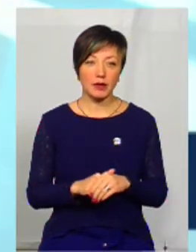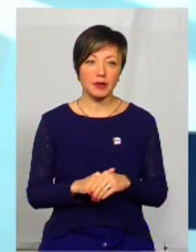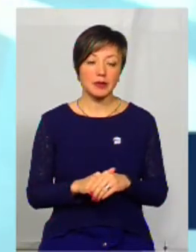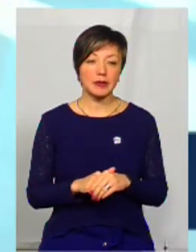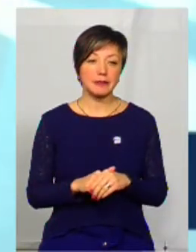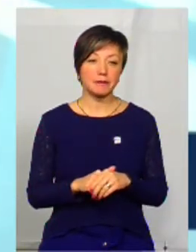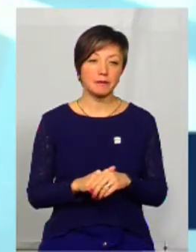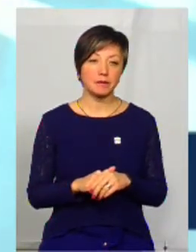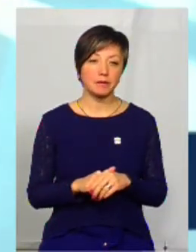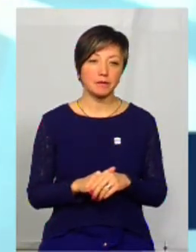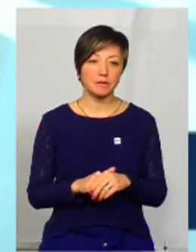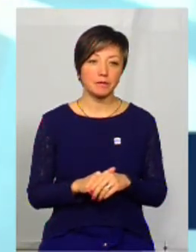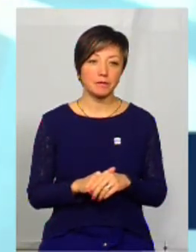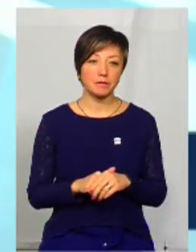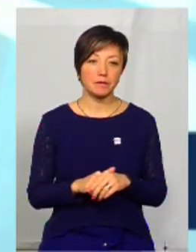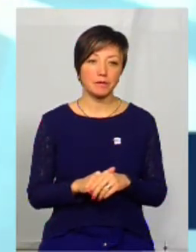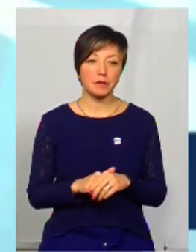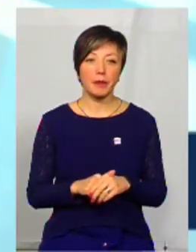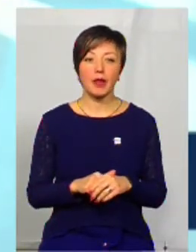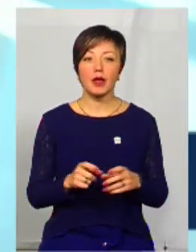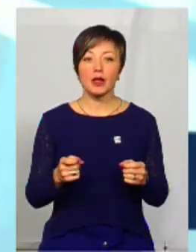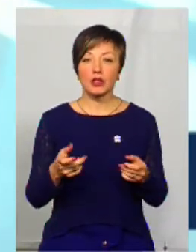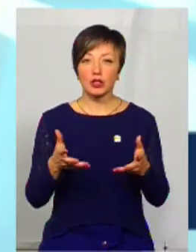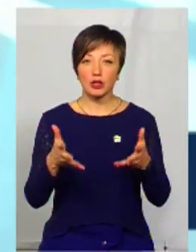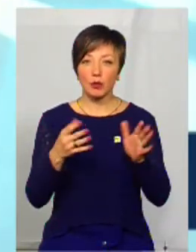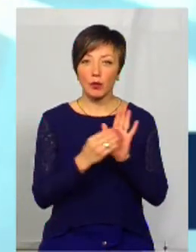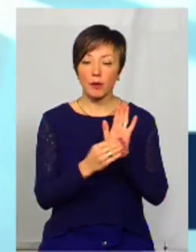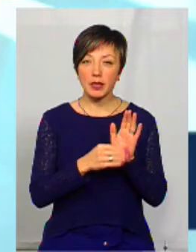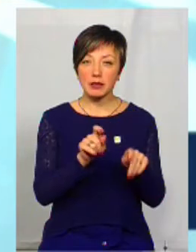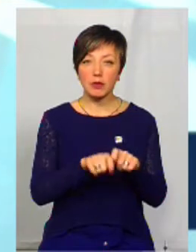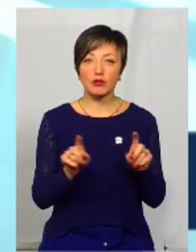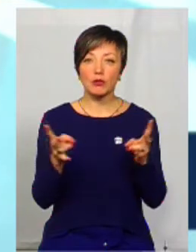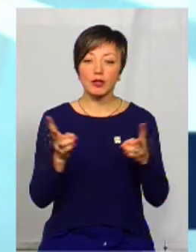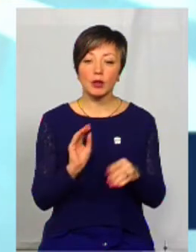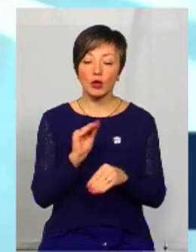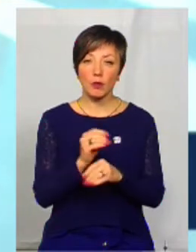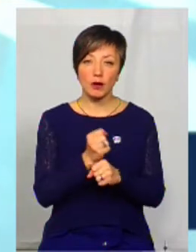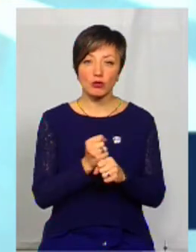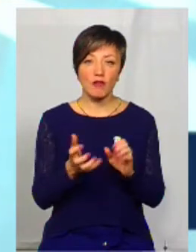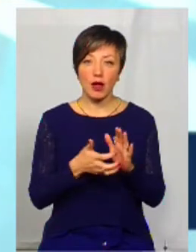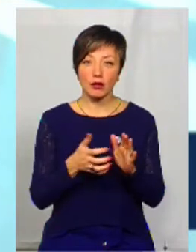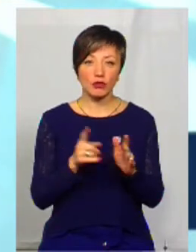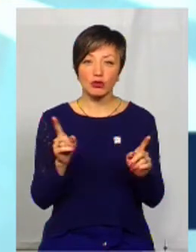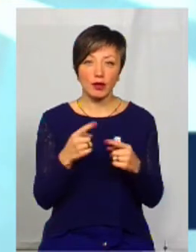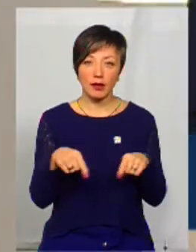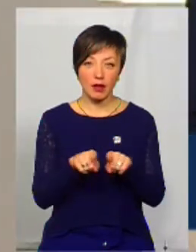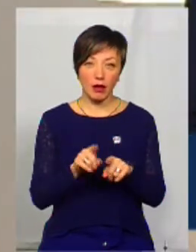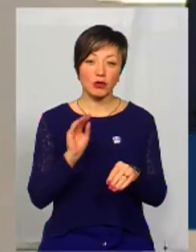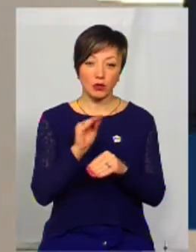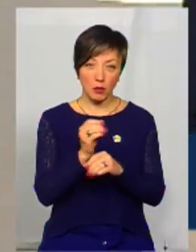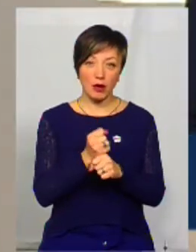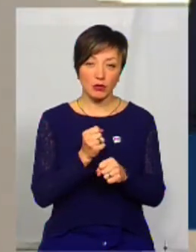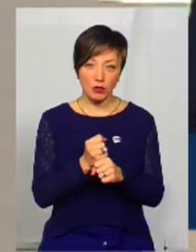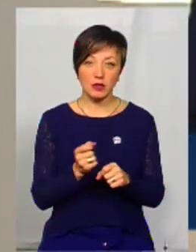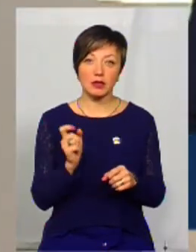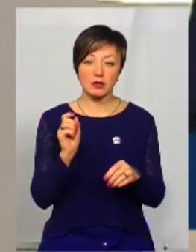Тобто таких документів, яких ми чітко прописує інспектор, що потрібно допрацювати, що не так. Тобто, допрацьовують? Звичайно,